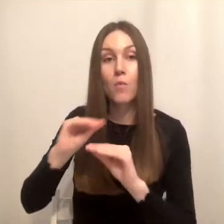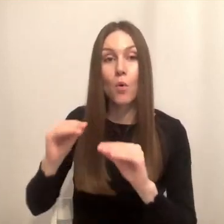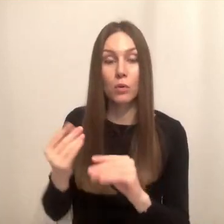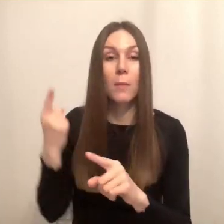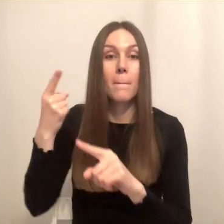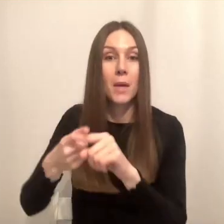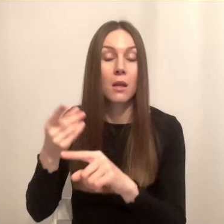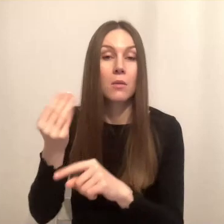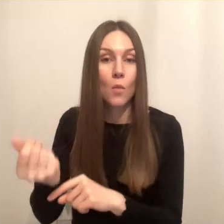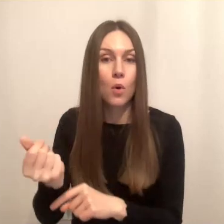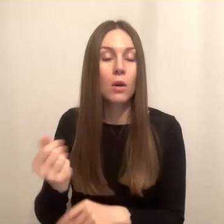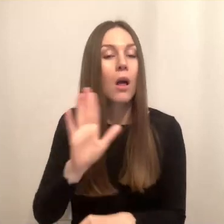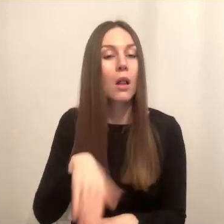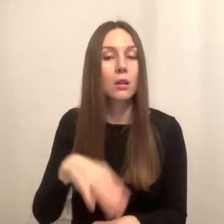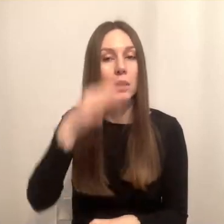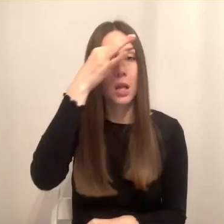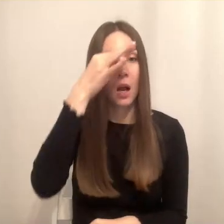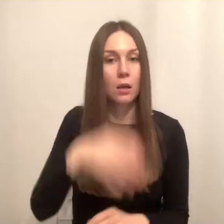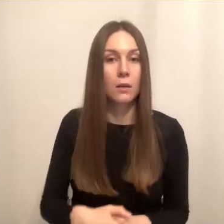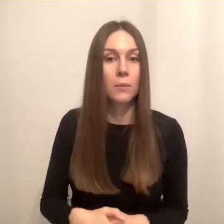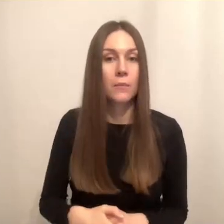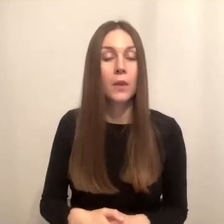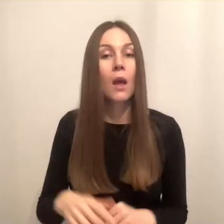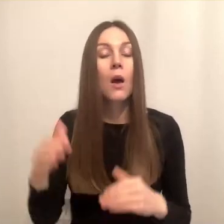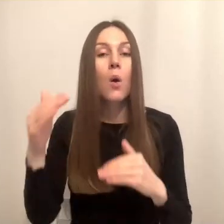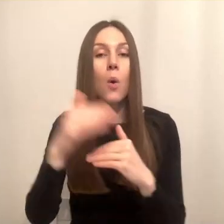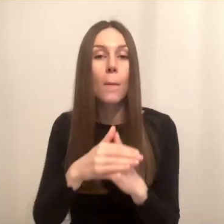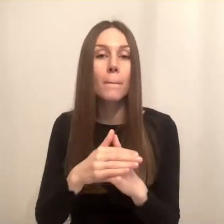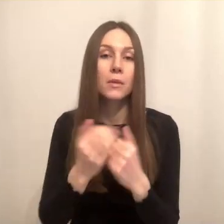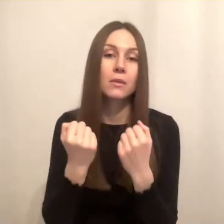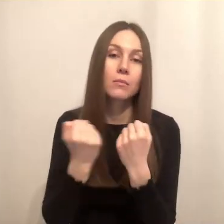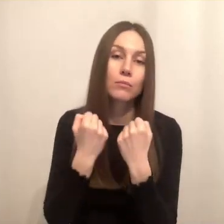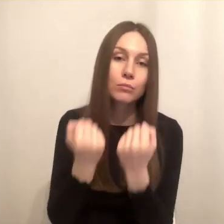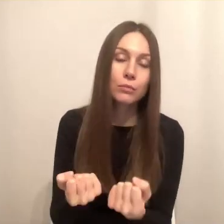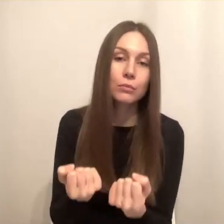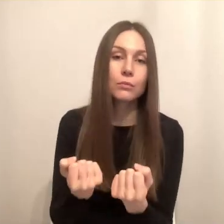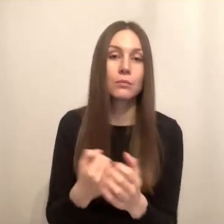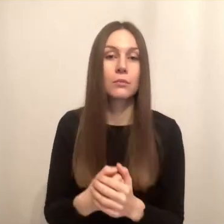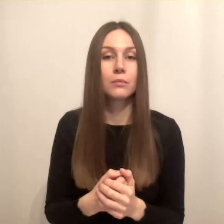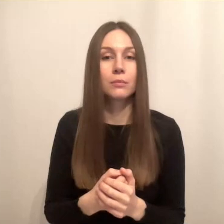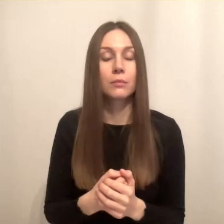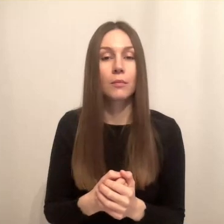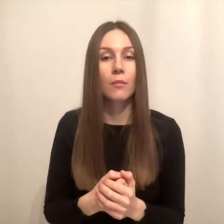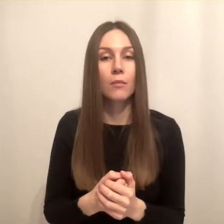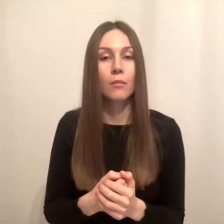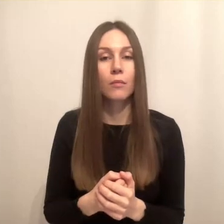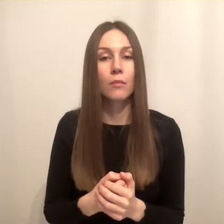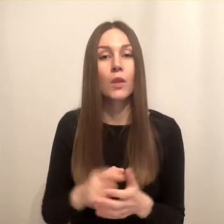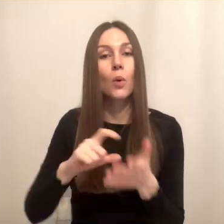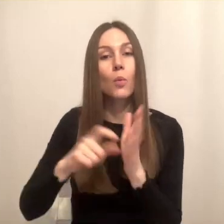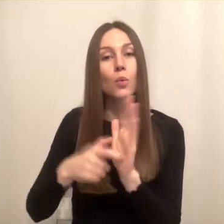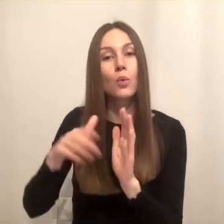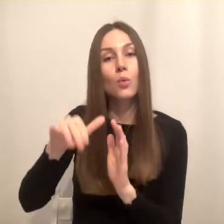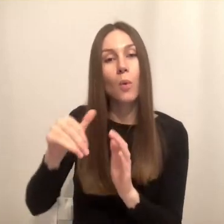mokėti. Toliau kompensacijos už transportą, suras galimybę kompensuoti būto nuomą. Kai